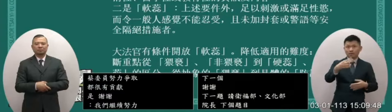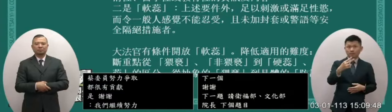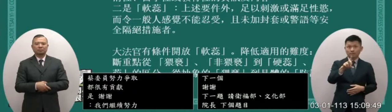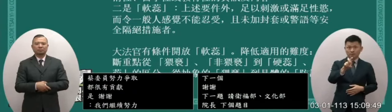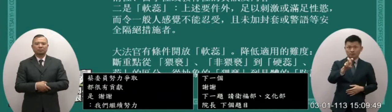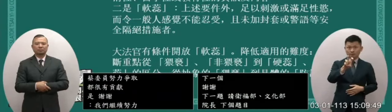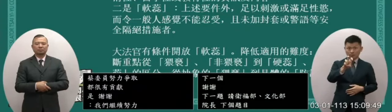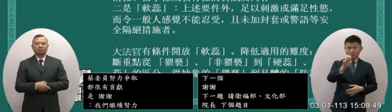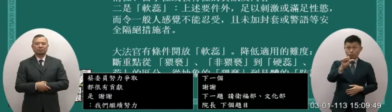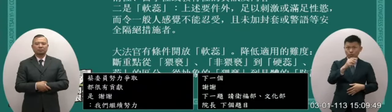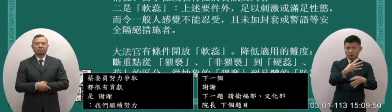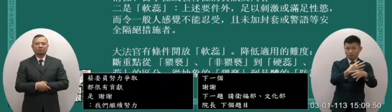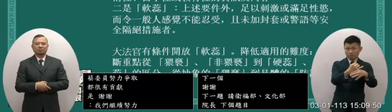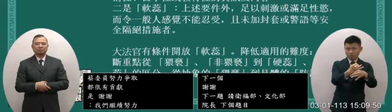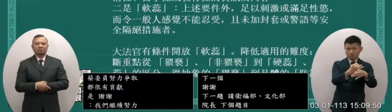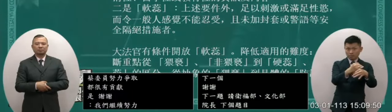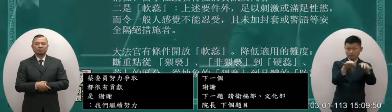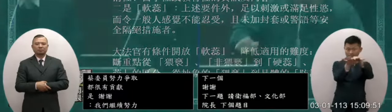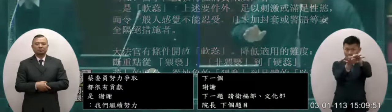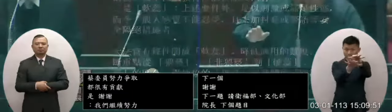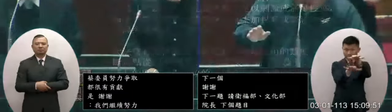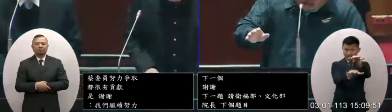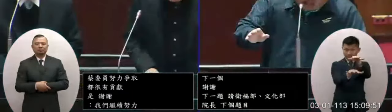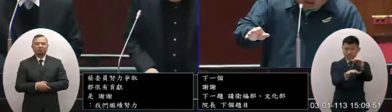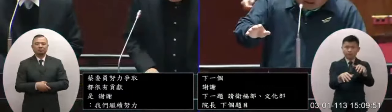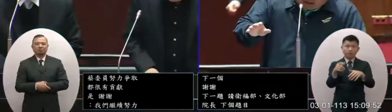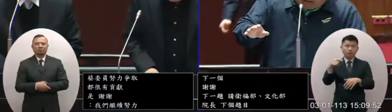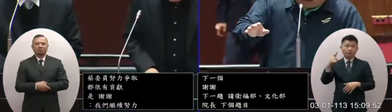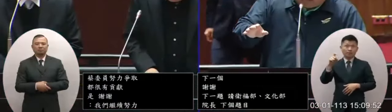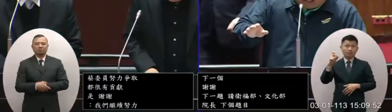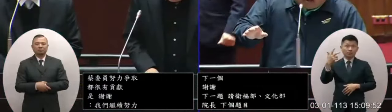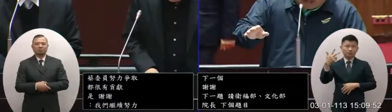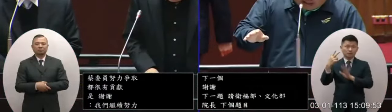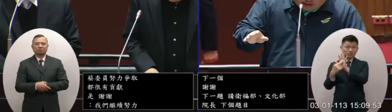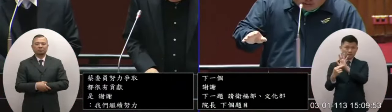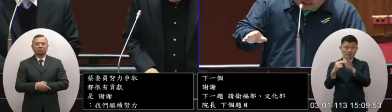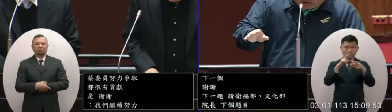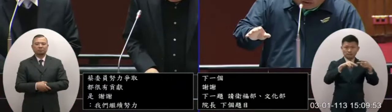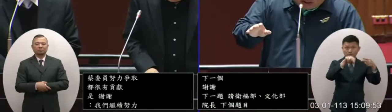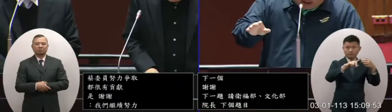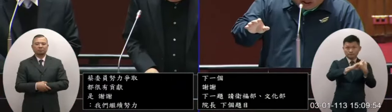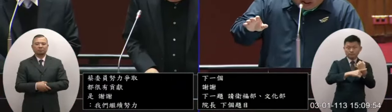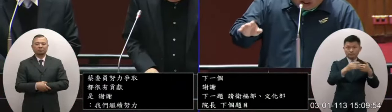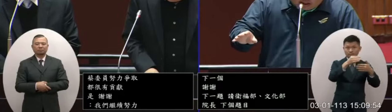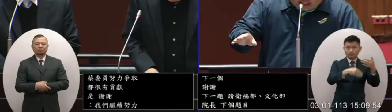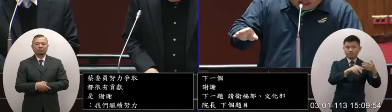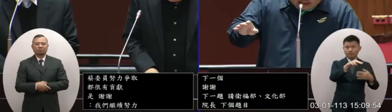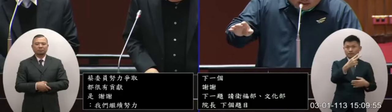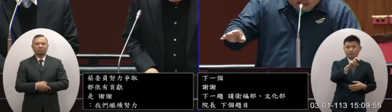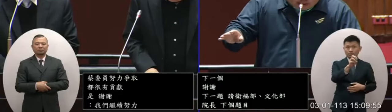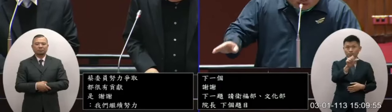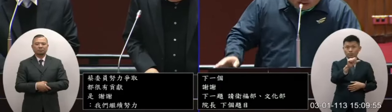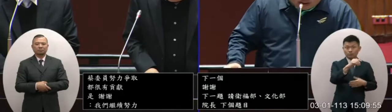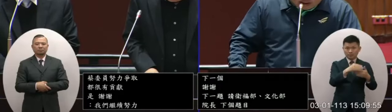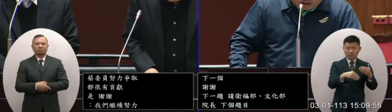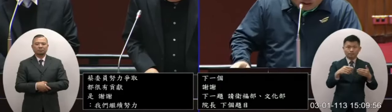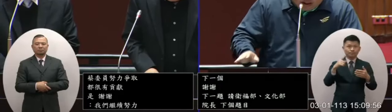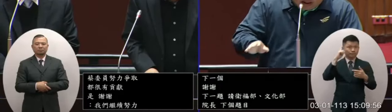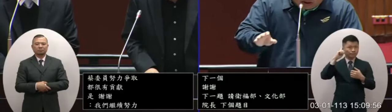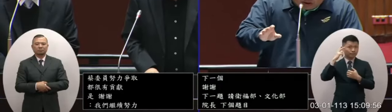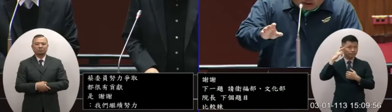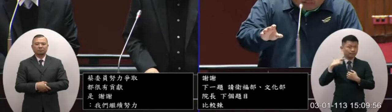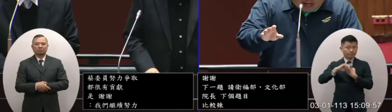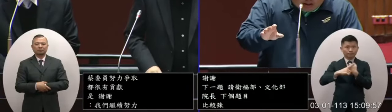235号，235号是针对617号解释针对刑法235条做一个合宪但是限缩的解